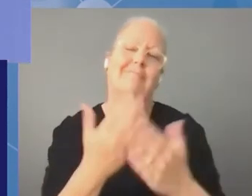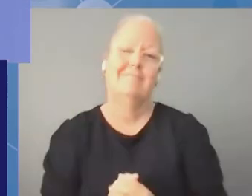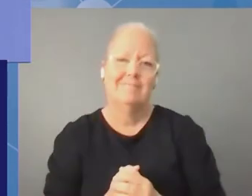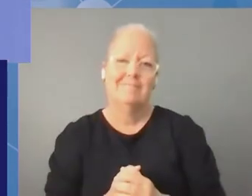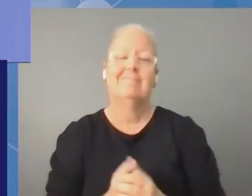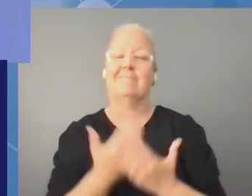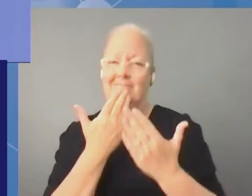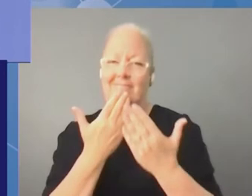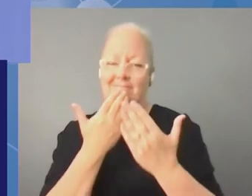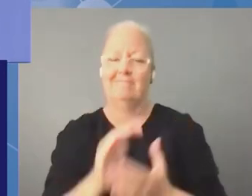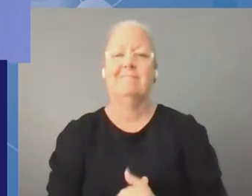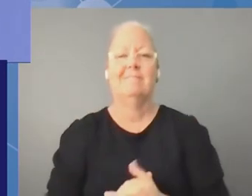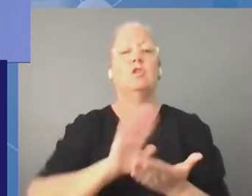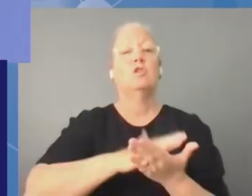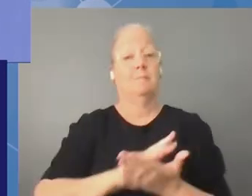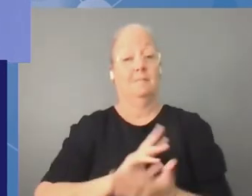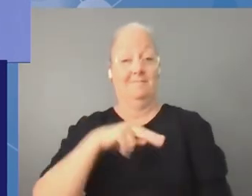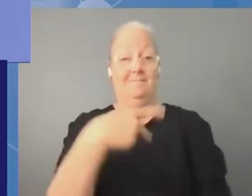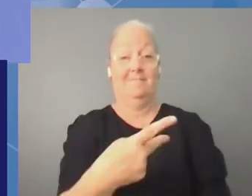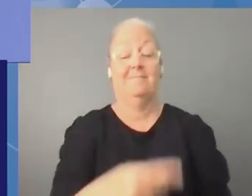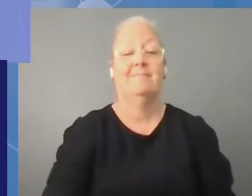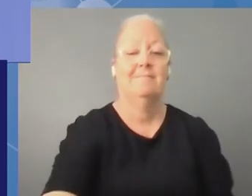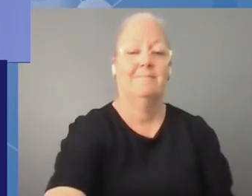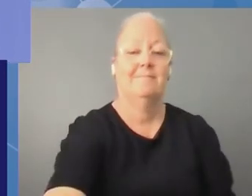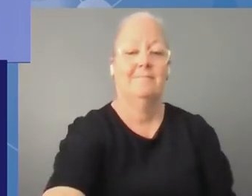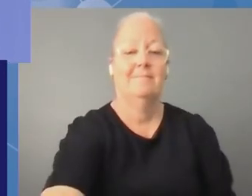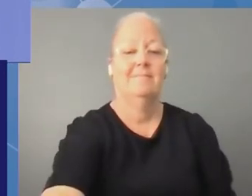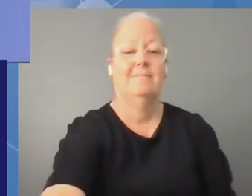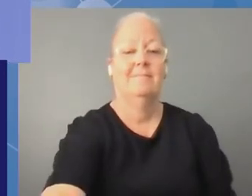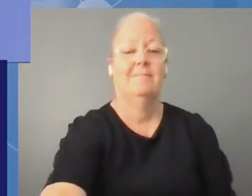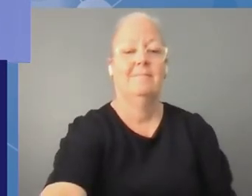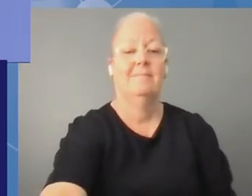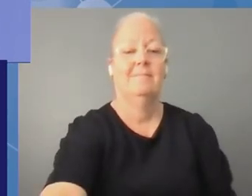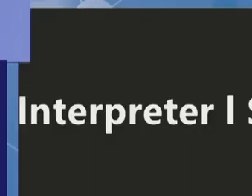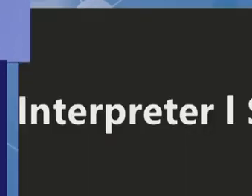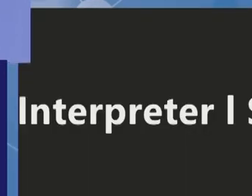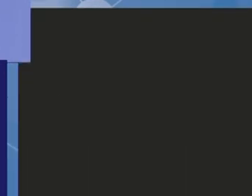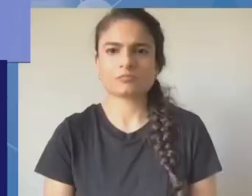们可以发言，可以跟议员的决策人的沟通的吧。